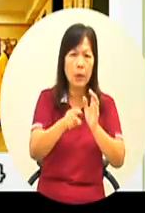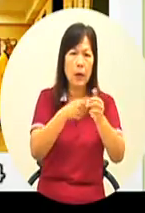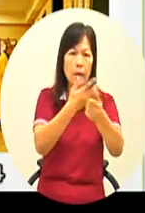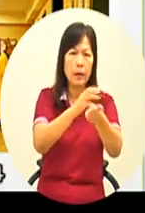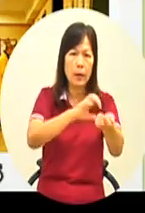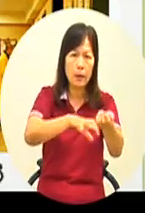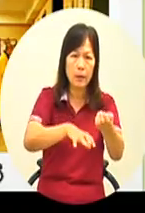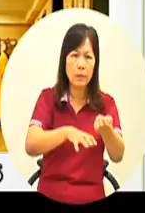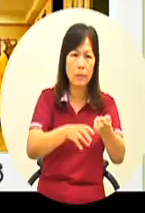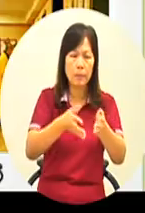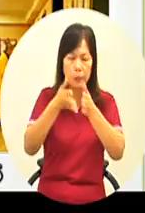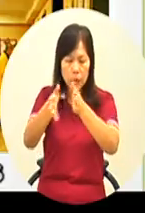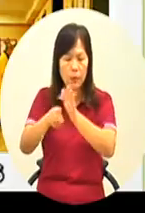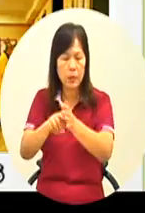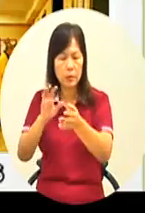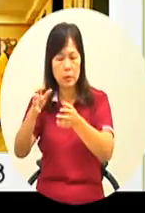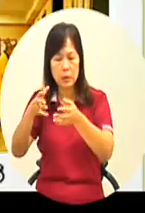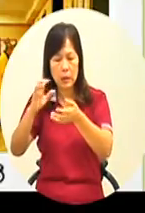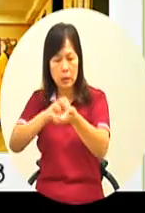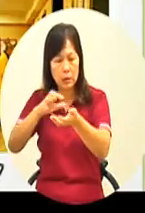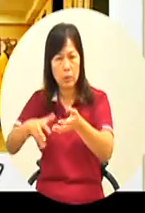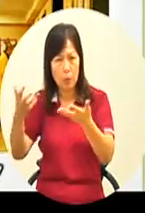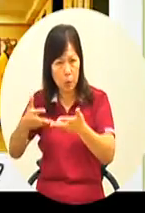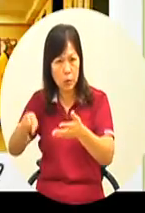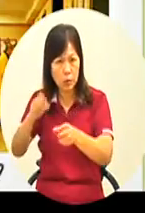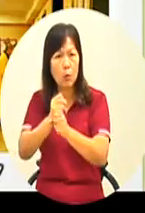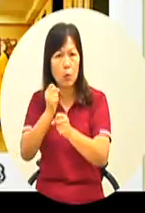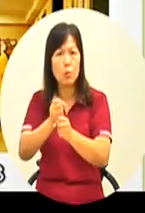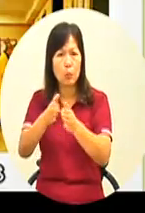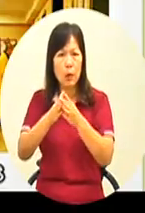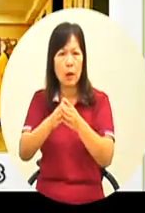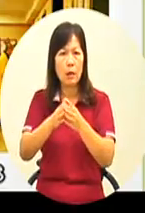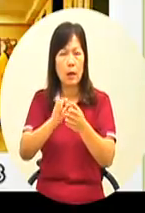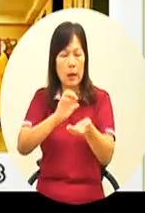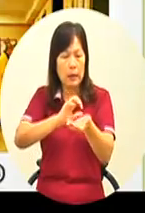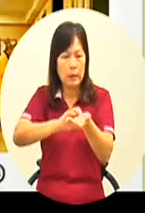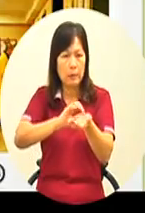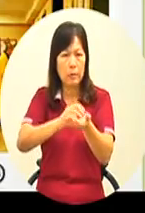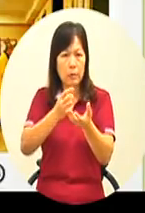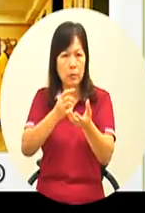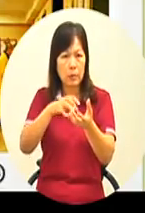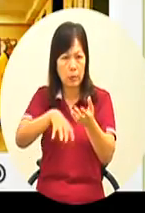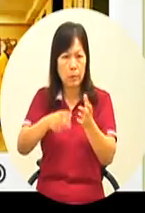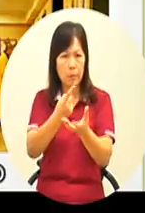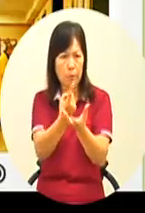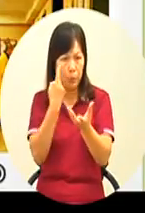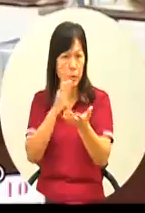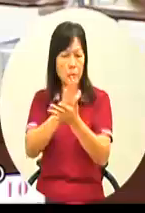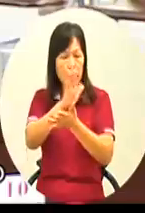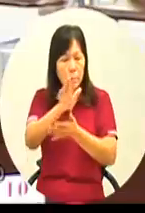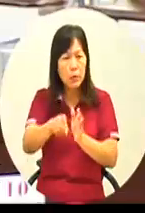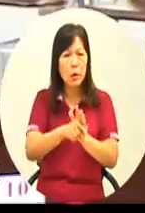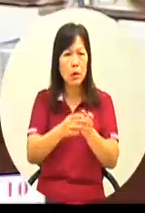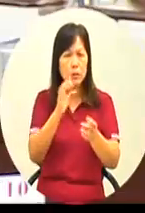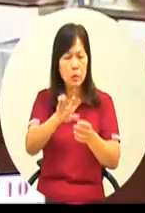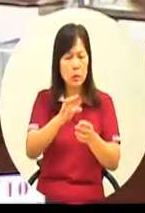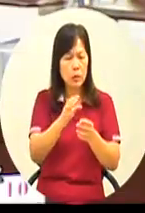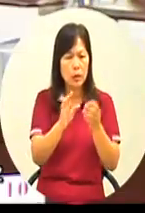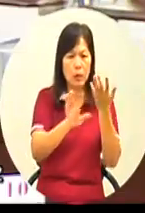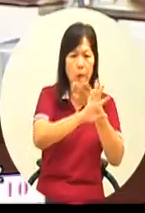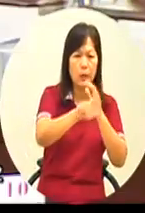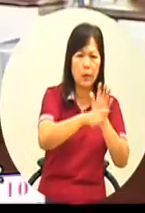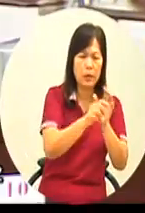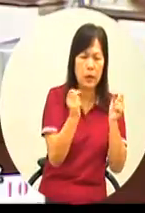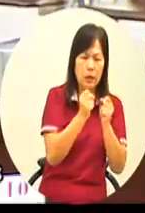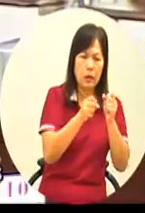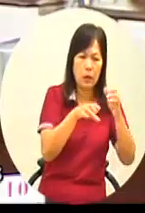做医师的工作。我当然才退出来，对不对？但是你目前市面上的这冷冻冰柜各方面的设施，